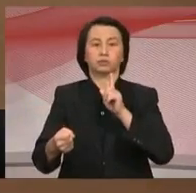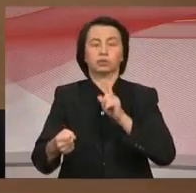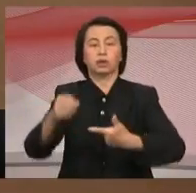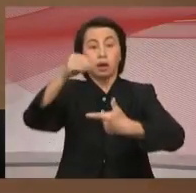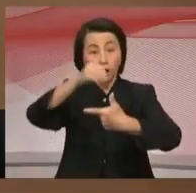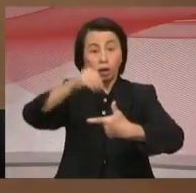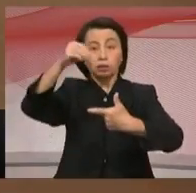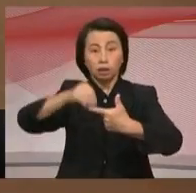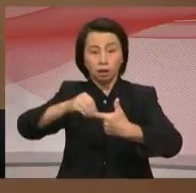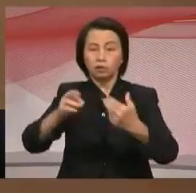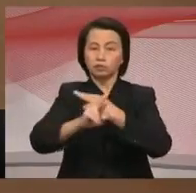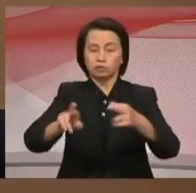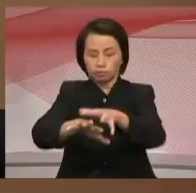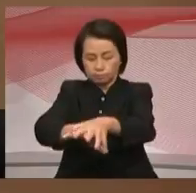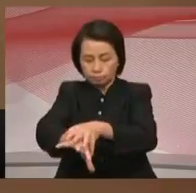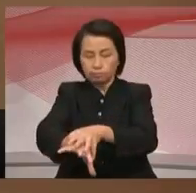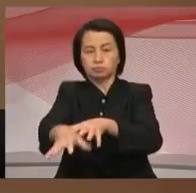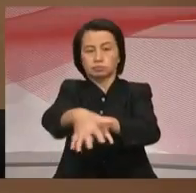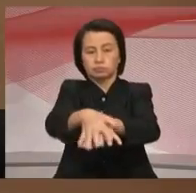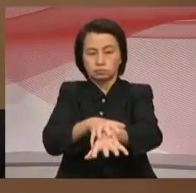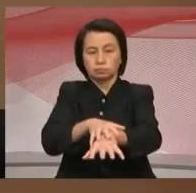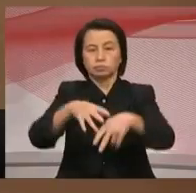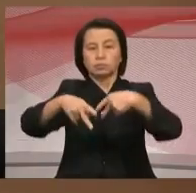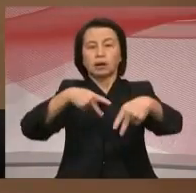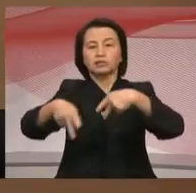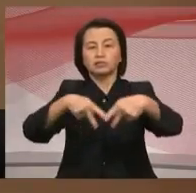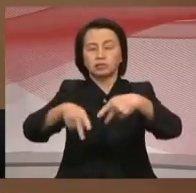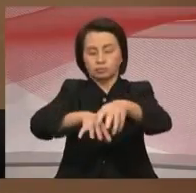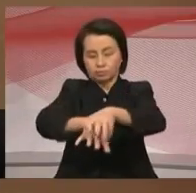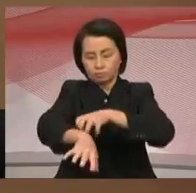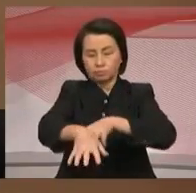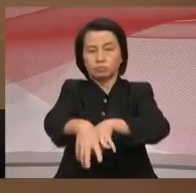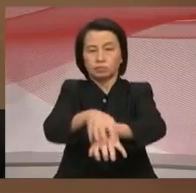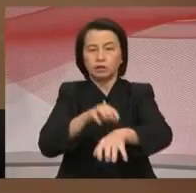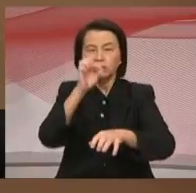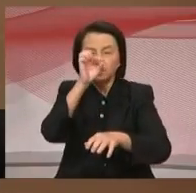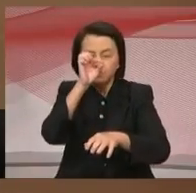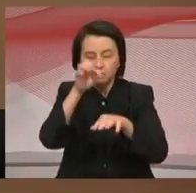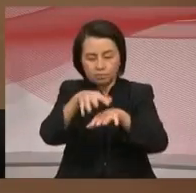menyediakan sarung tangan plastik yang nipis.